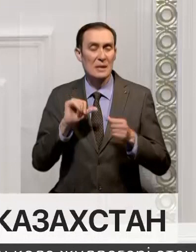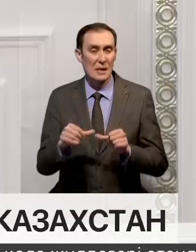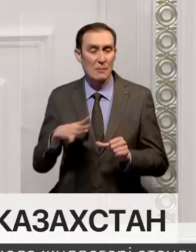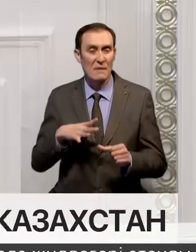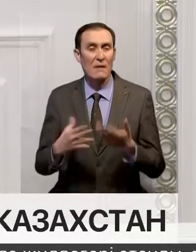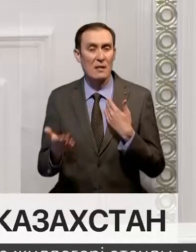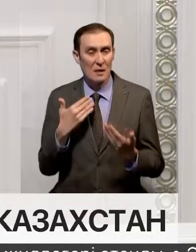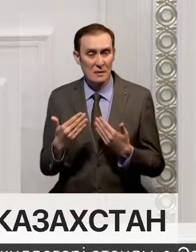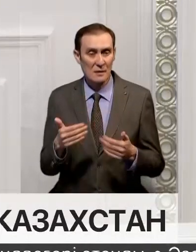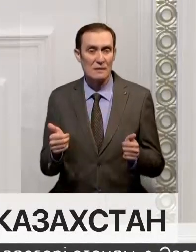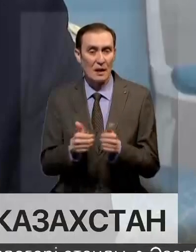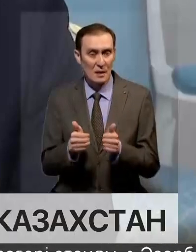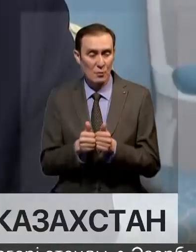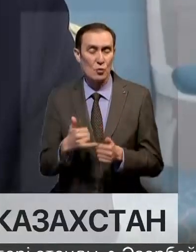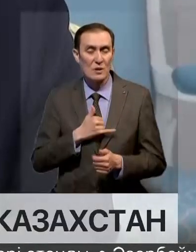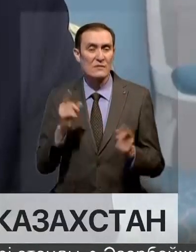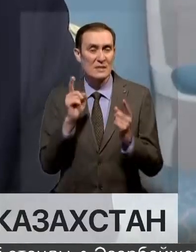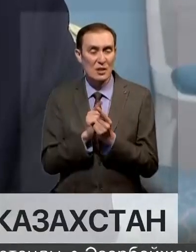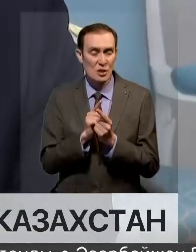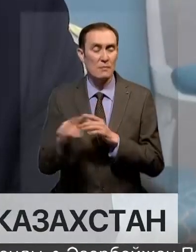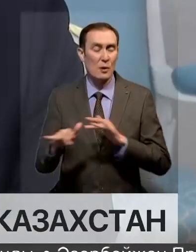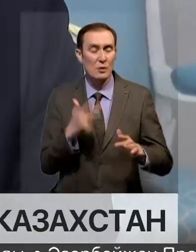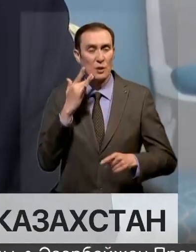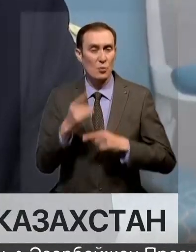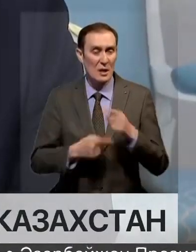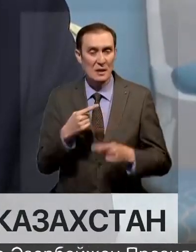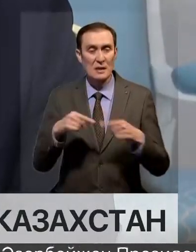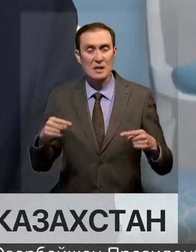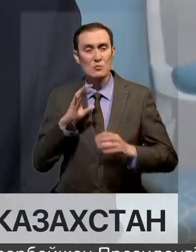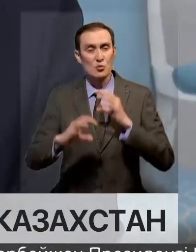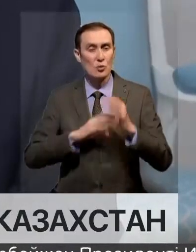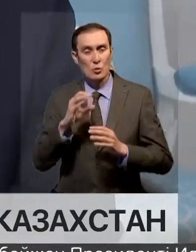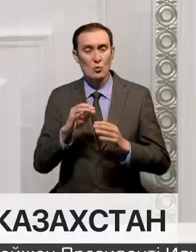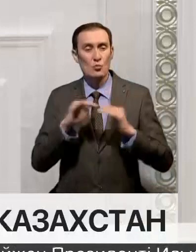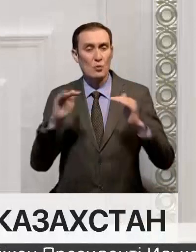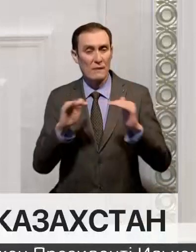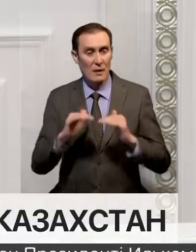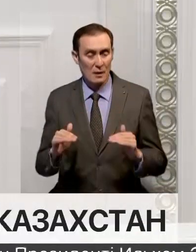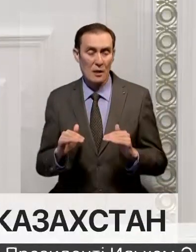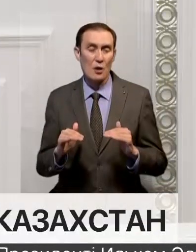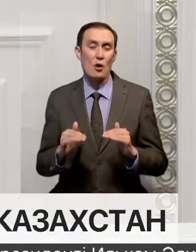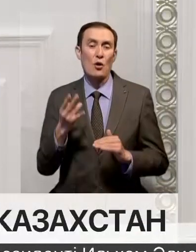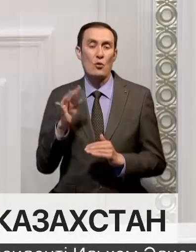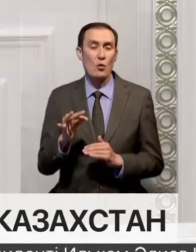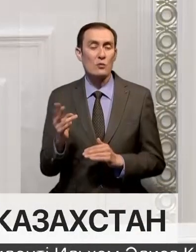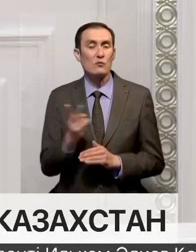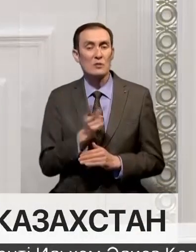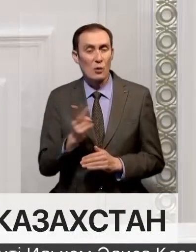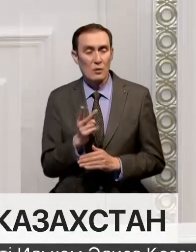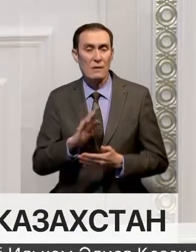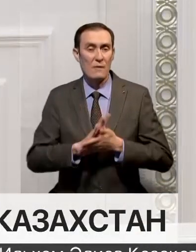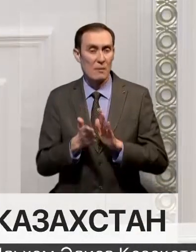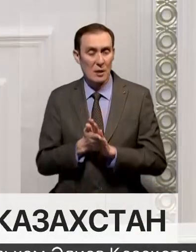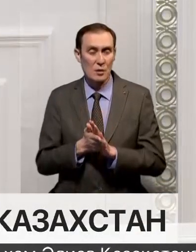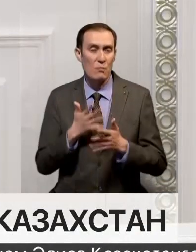в контакте, потому что у нас встречи проходят регулярно на разных международных площадках, но двусторонний формат,